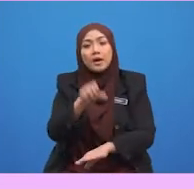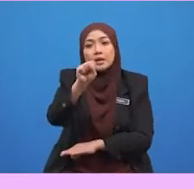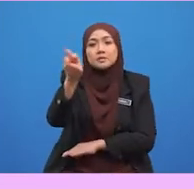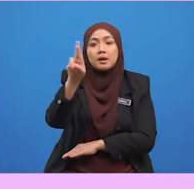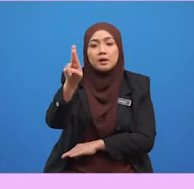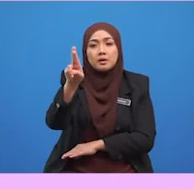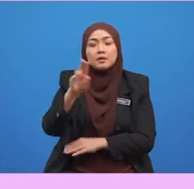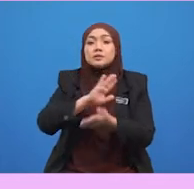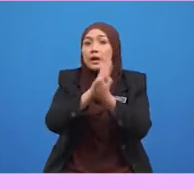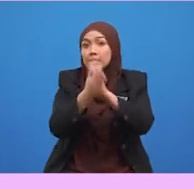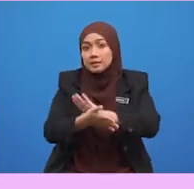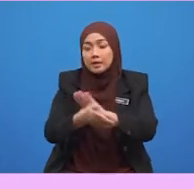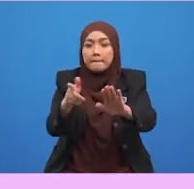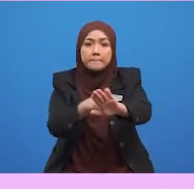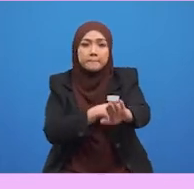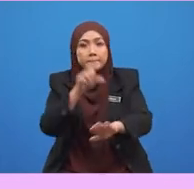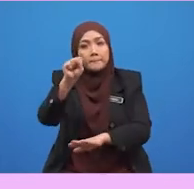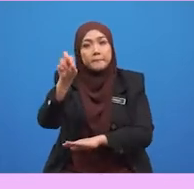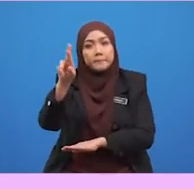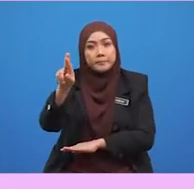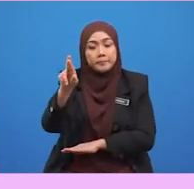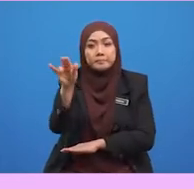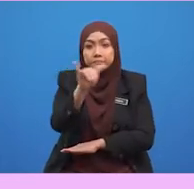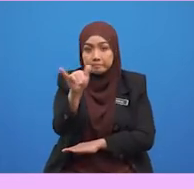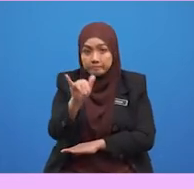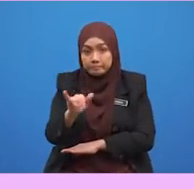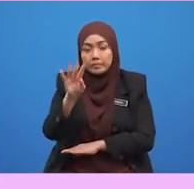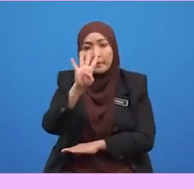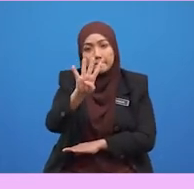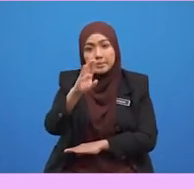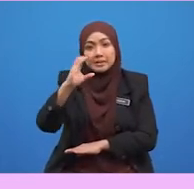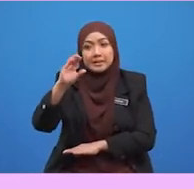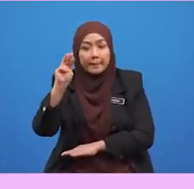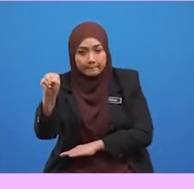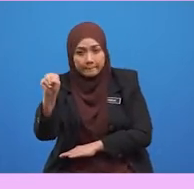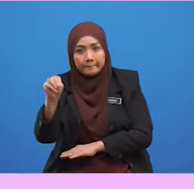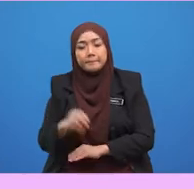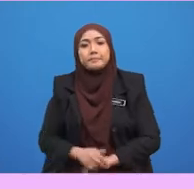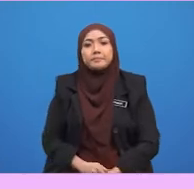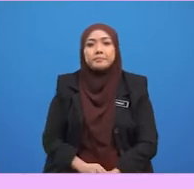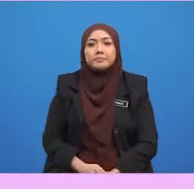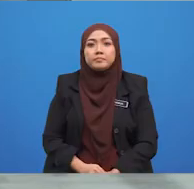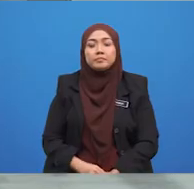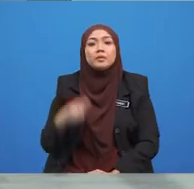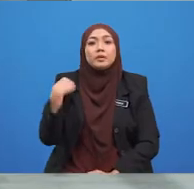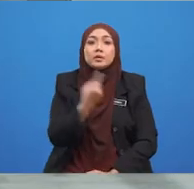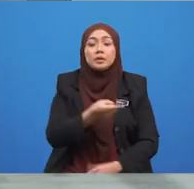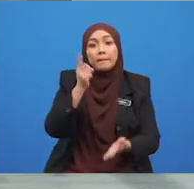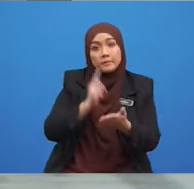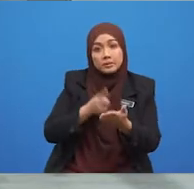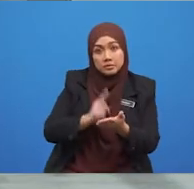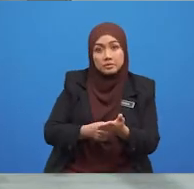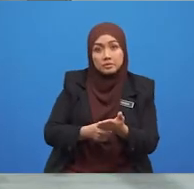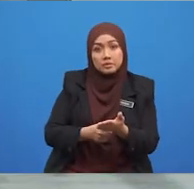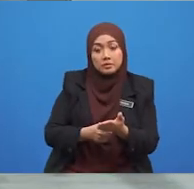SR. Maka panjang SR sama dengan 4 cm. Kita